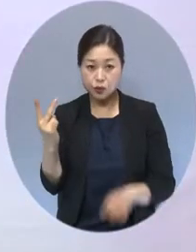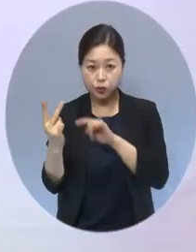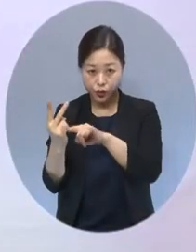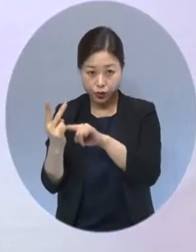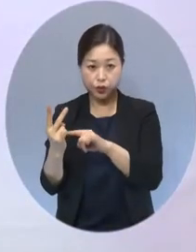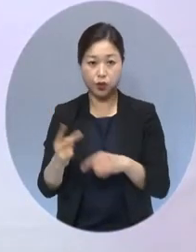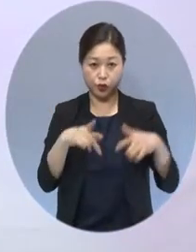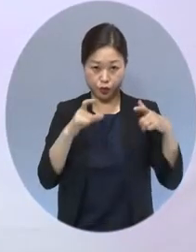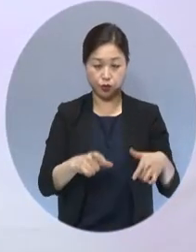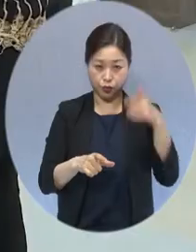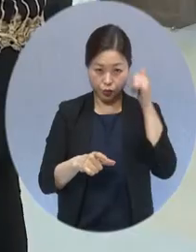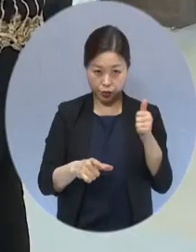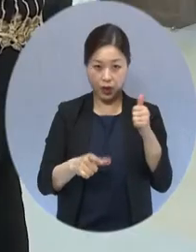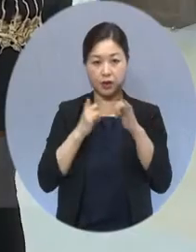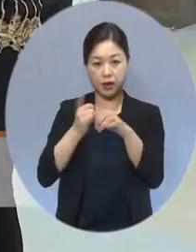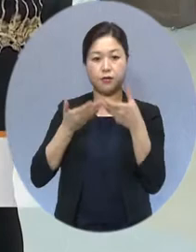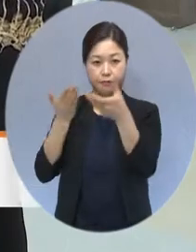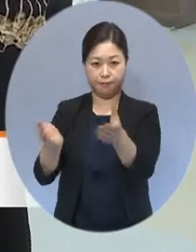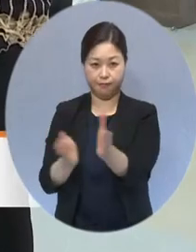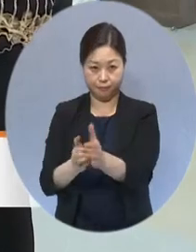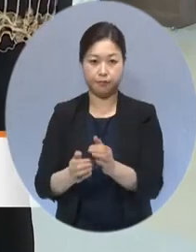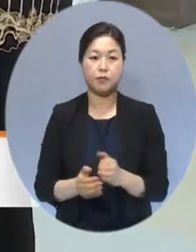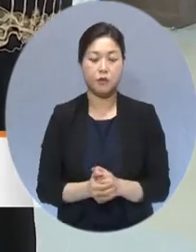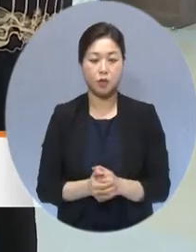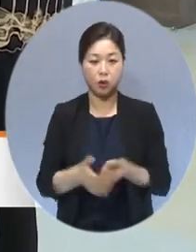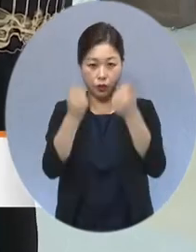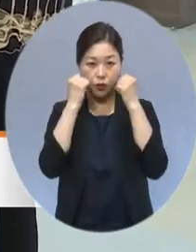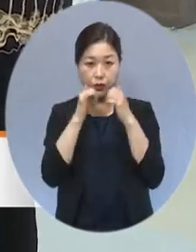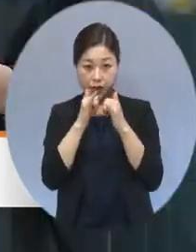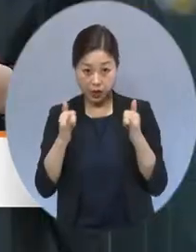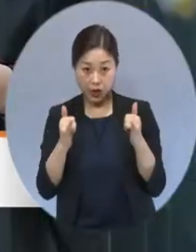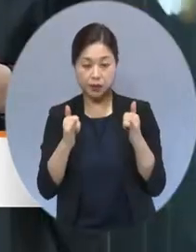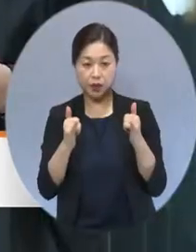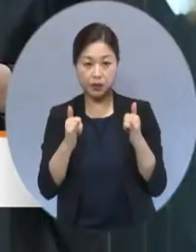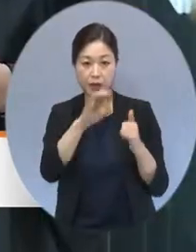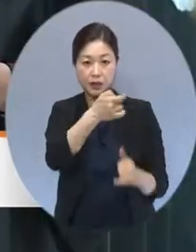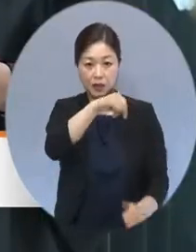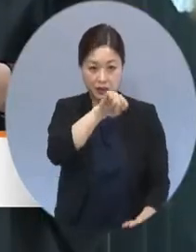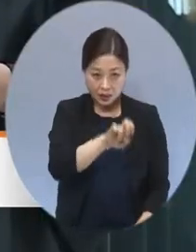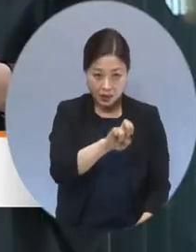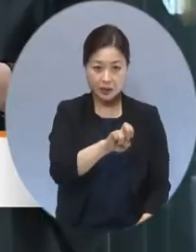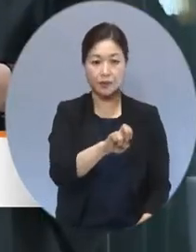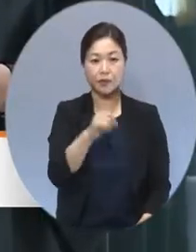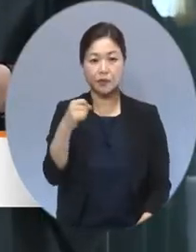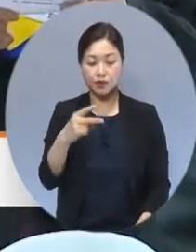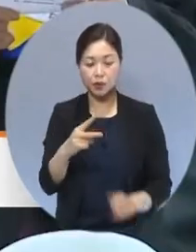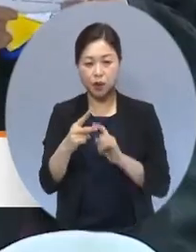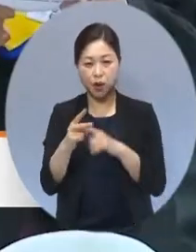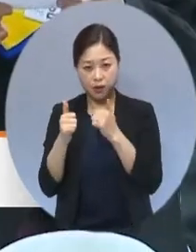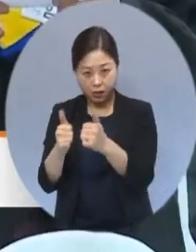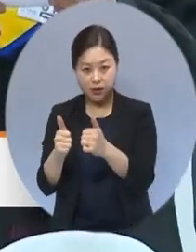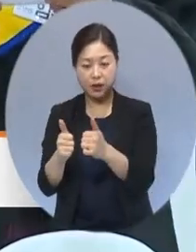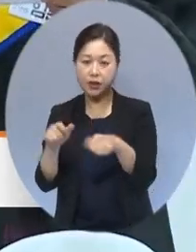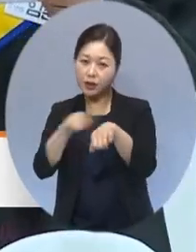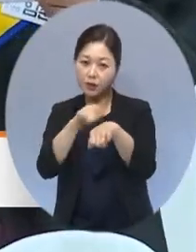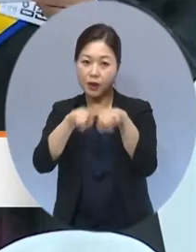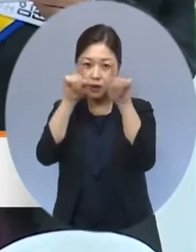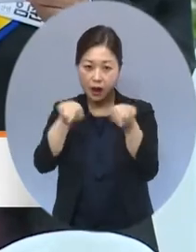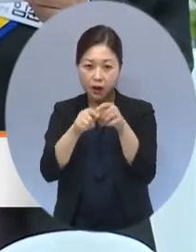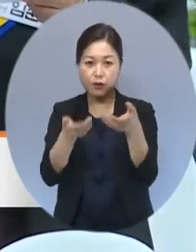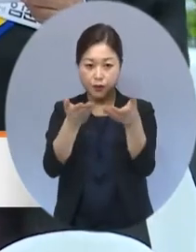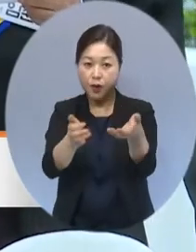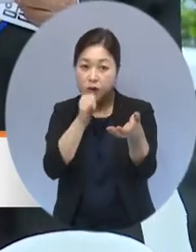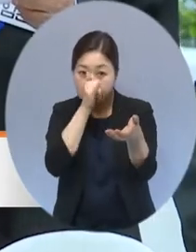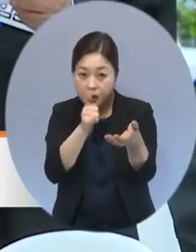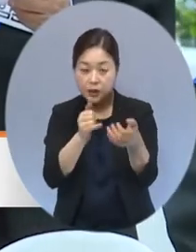표창장이 수여됐습니다. 또한 졸업생에게는 으뜸상과 성실상 등 특별한 상장도 주어져